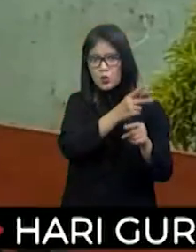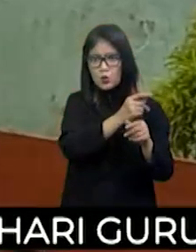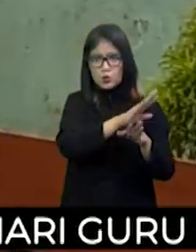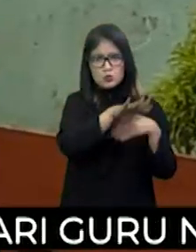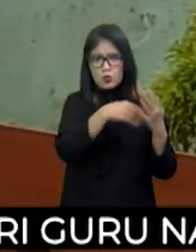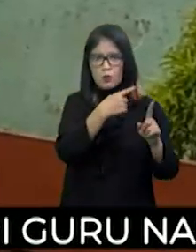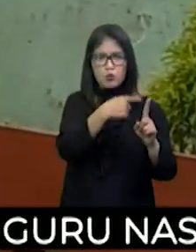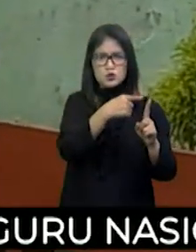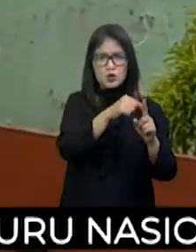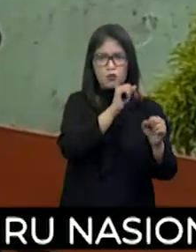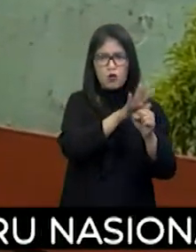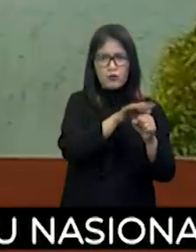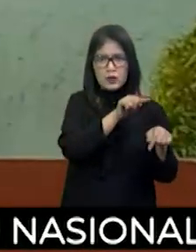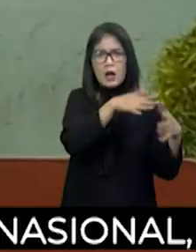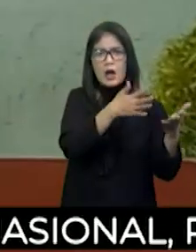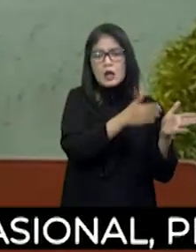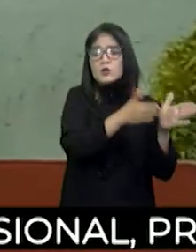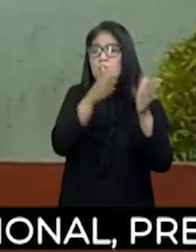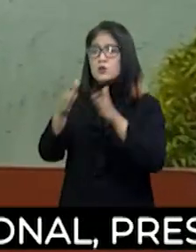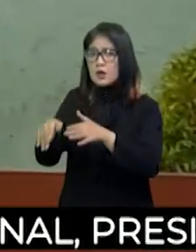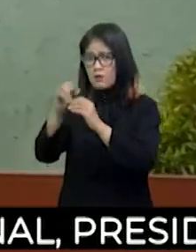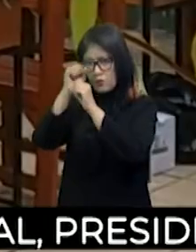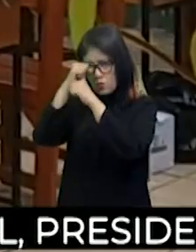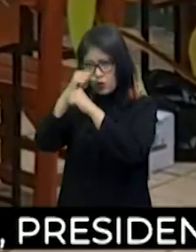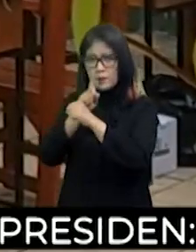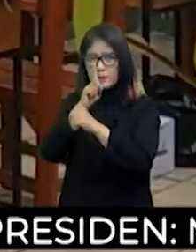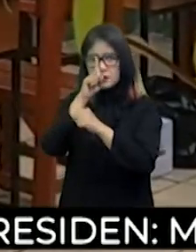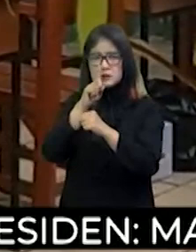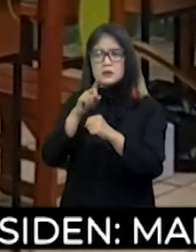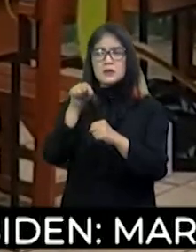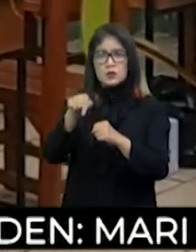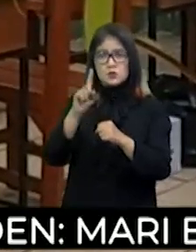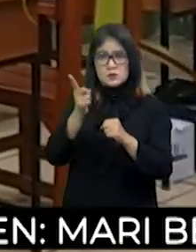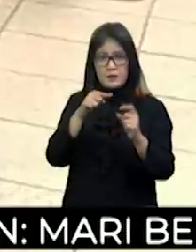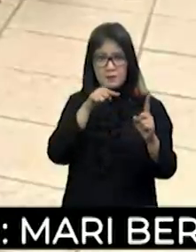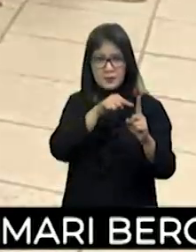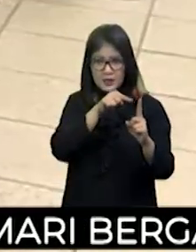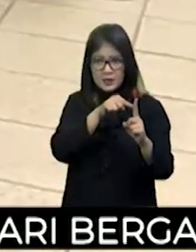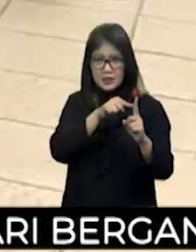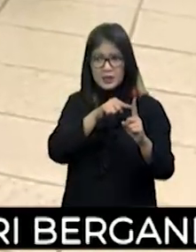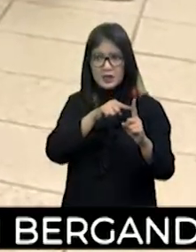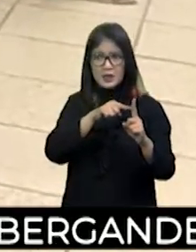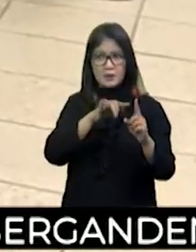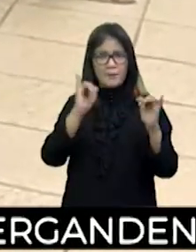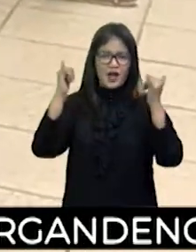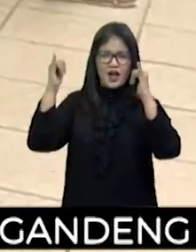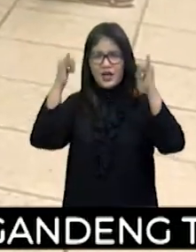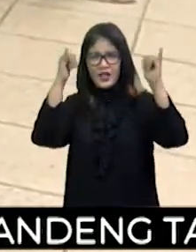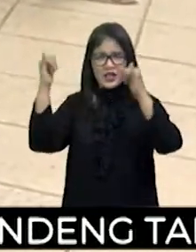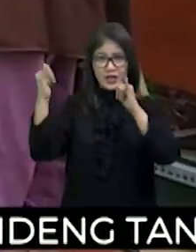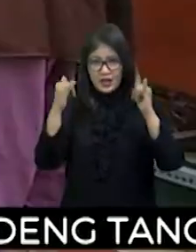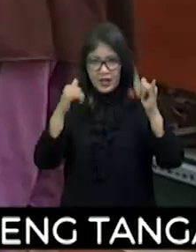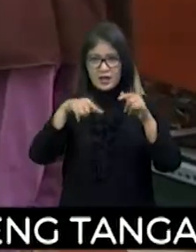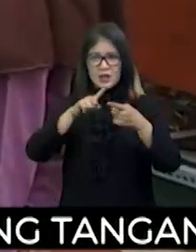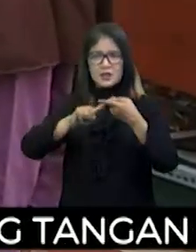ke Vietnam fine kasus koffienity disekolah ini diduga berasal dari murid yang tertular dari lingkungan bermain anak di luar sekolah sementara